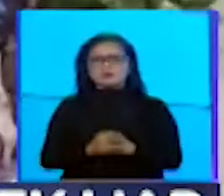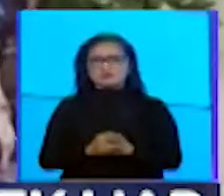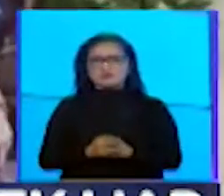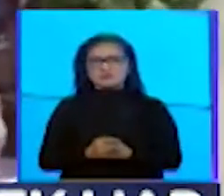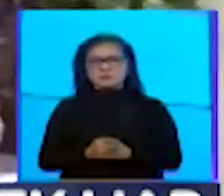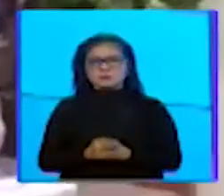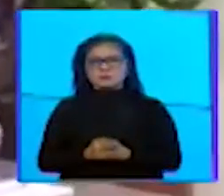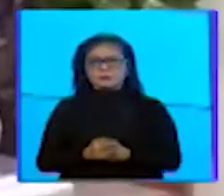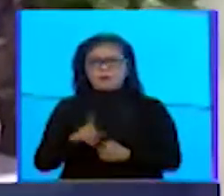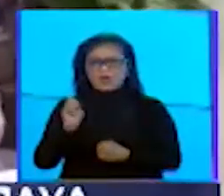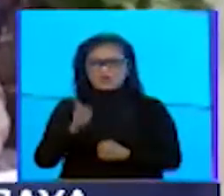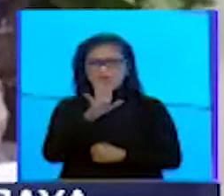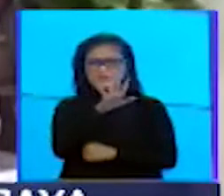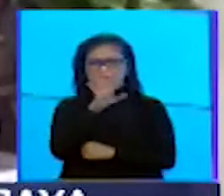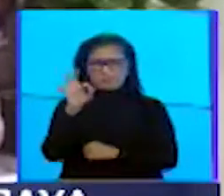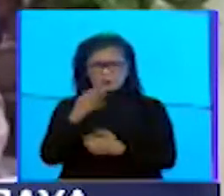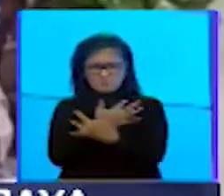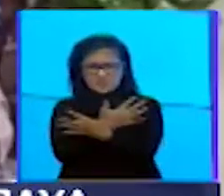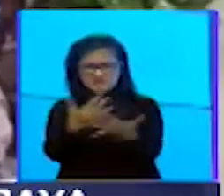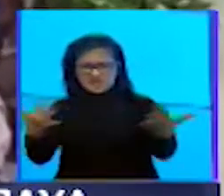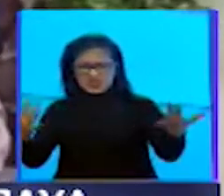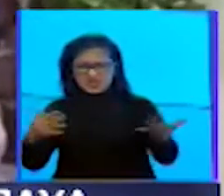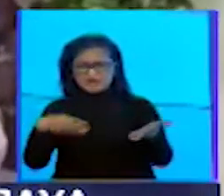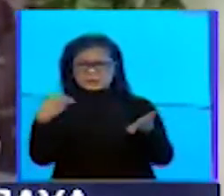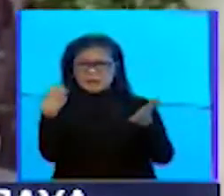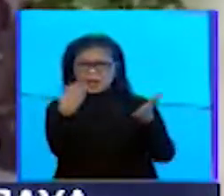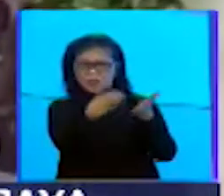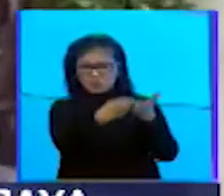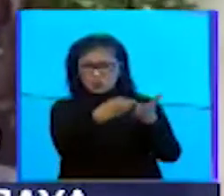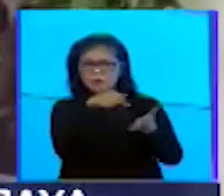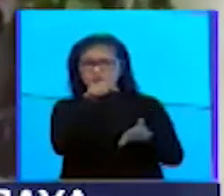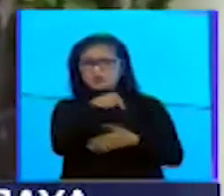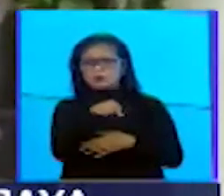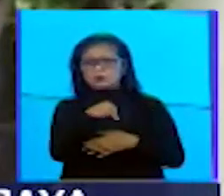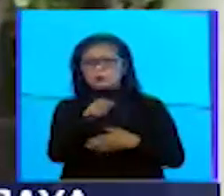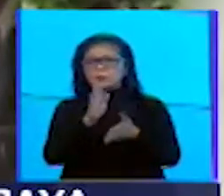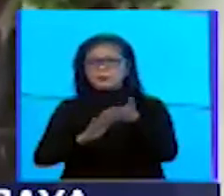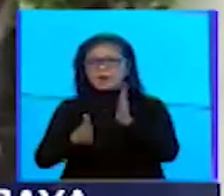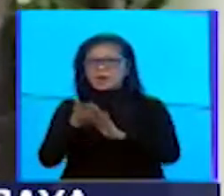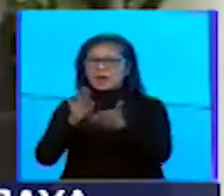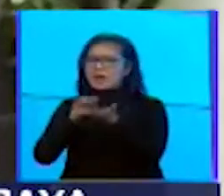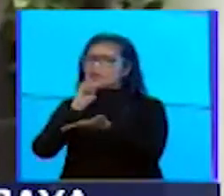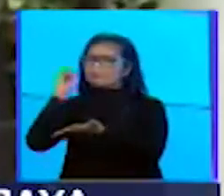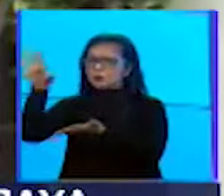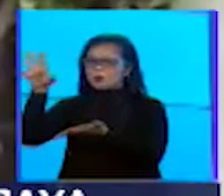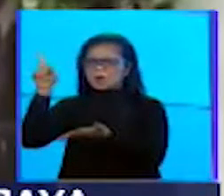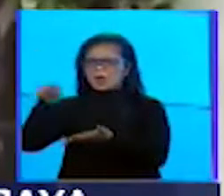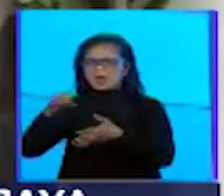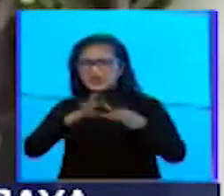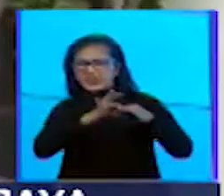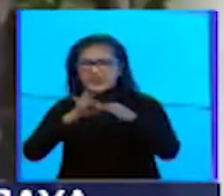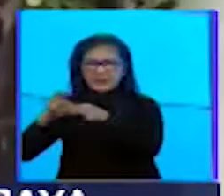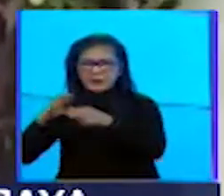Banyak memang keluhan masyarakat di jalan tol terhadap beberapa derek-derek liar